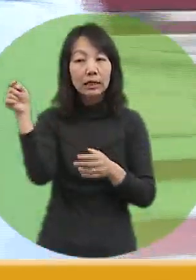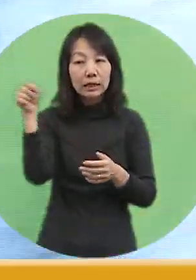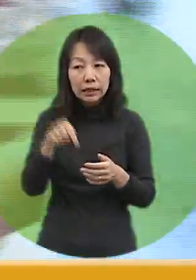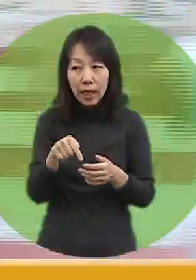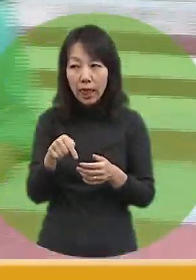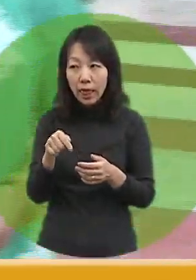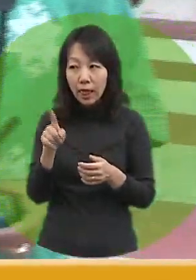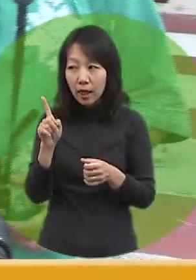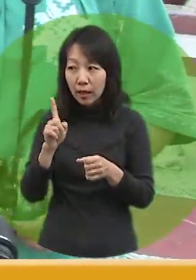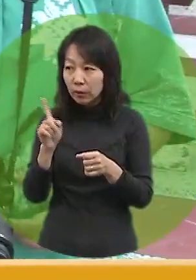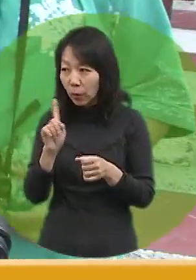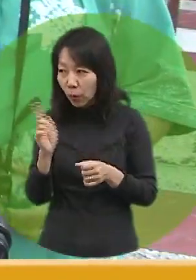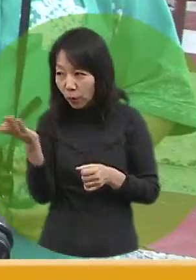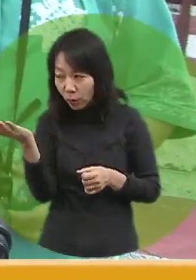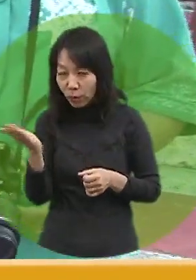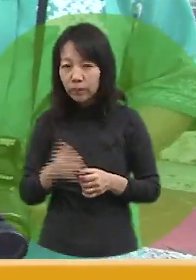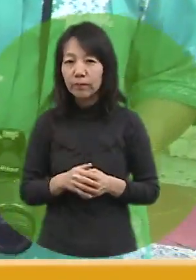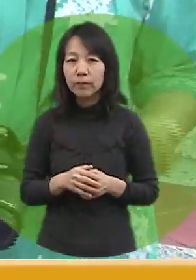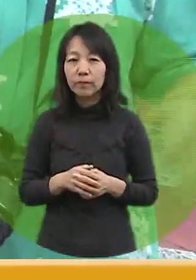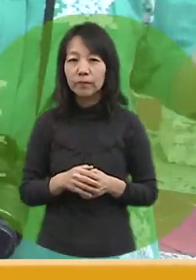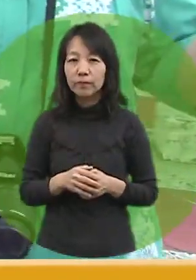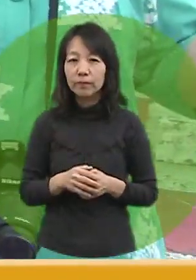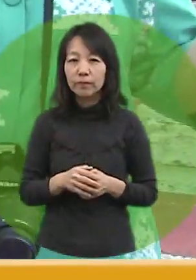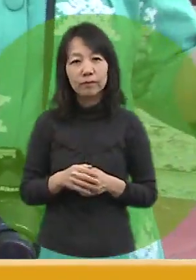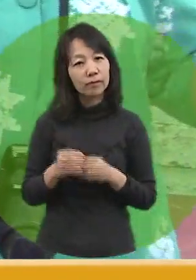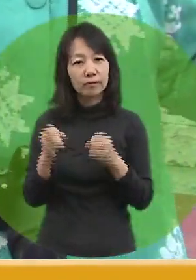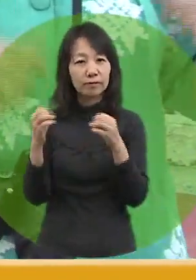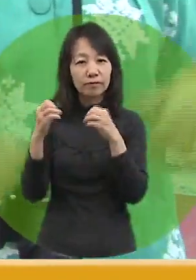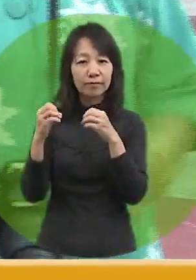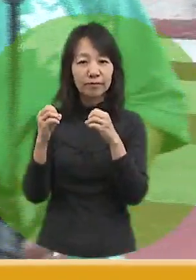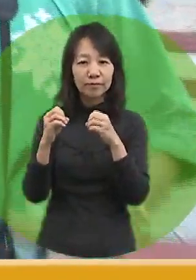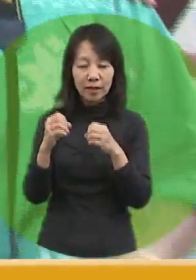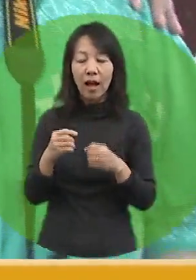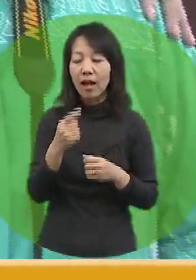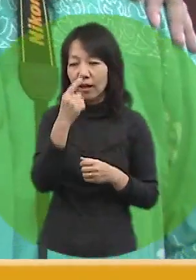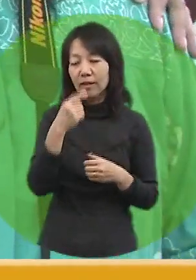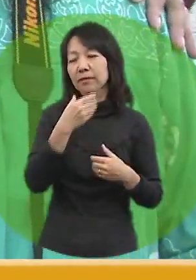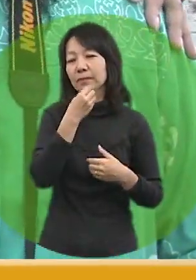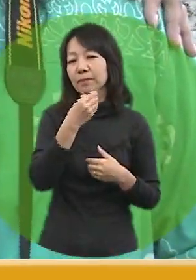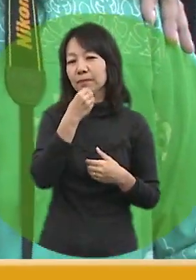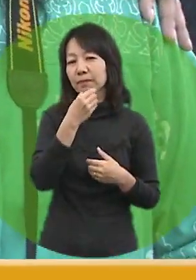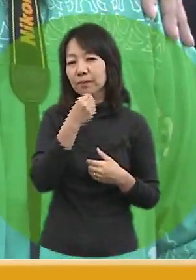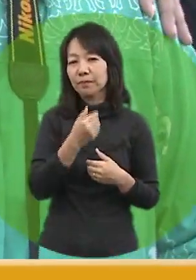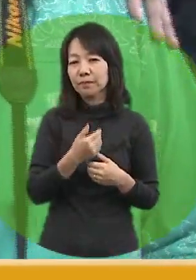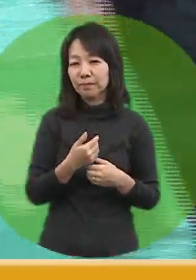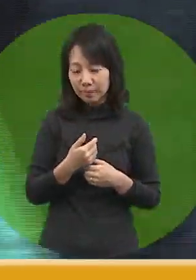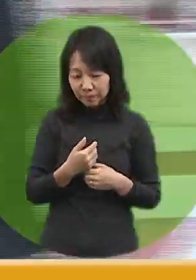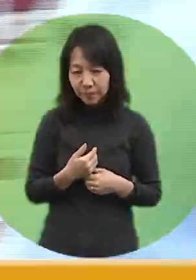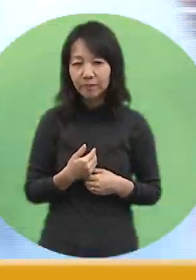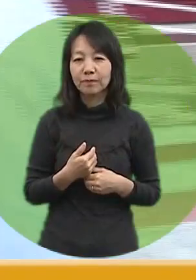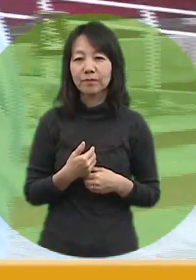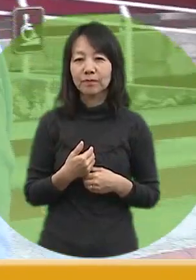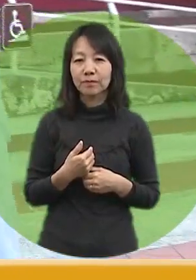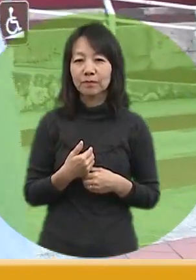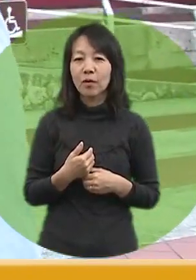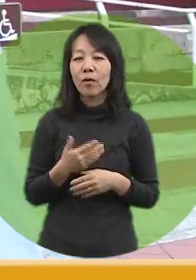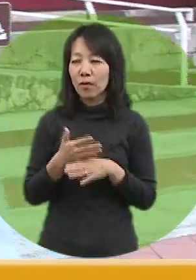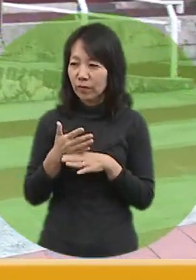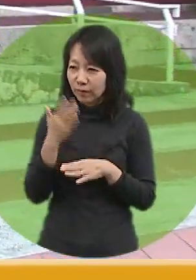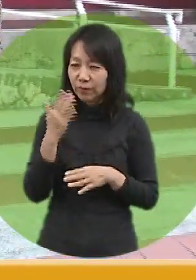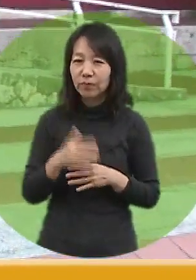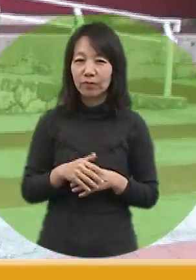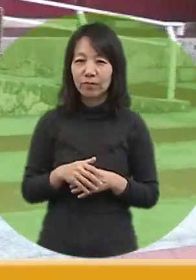ですか？沖縄 は。今から来たりしないと何？ Wow. I'm happy. Very, very happy. Oh, thank you.